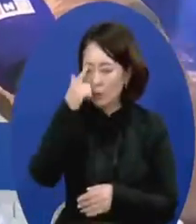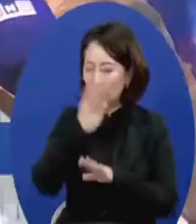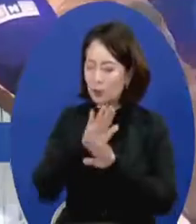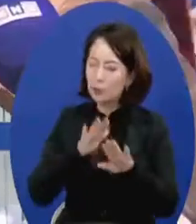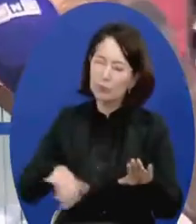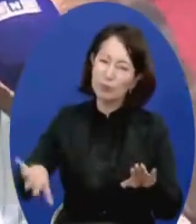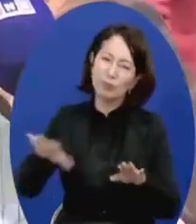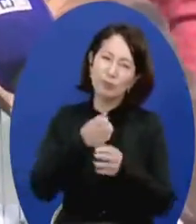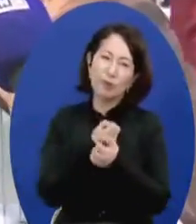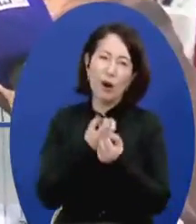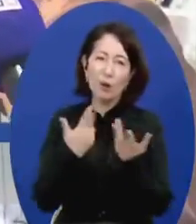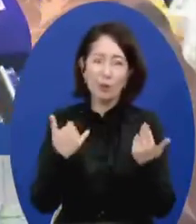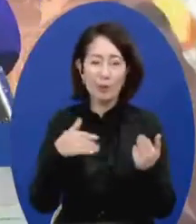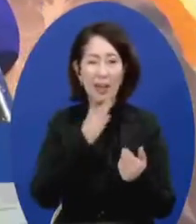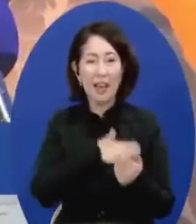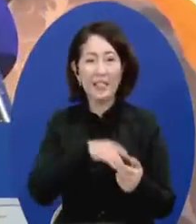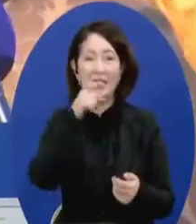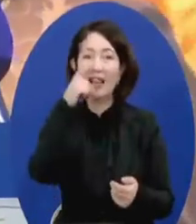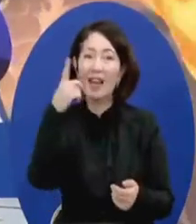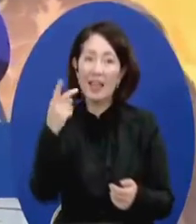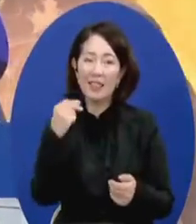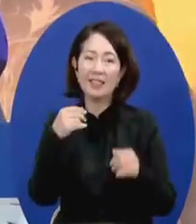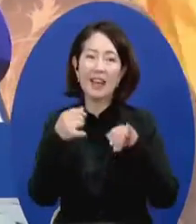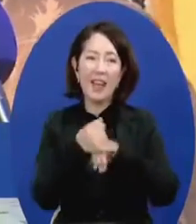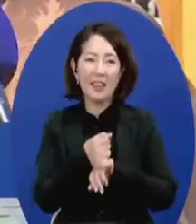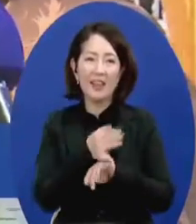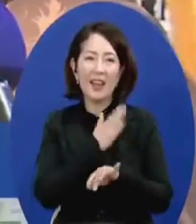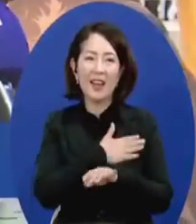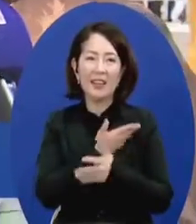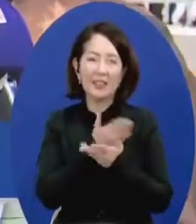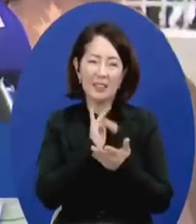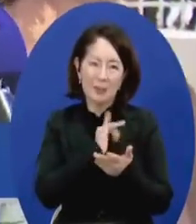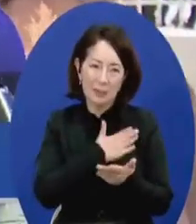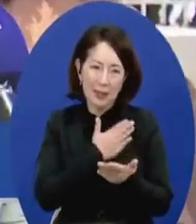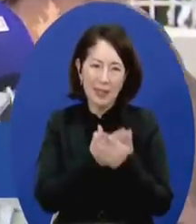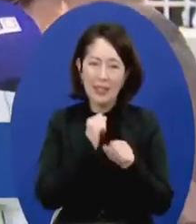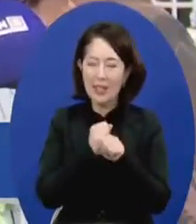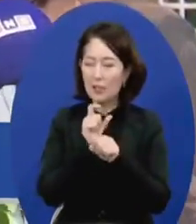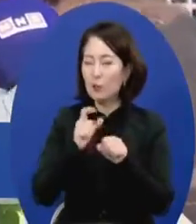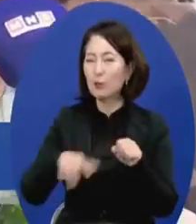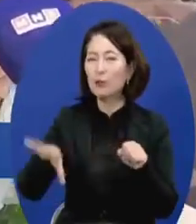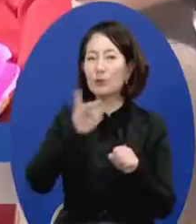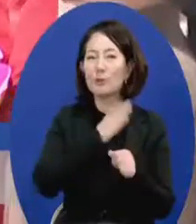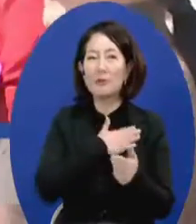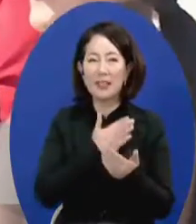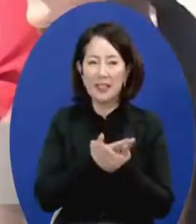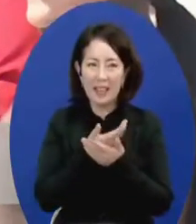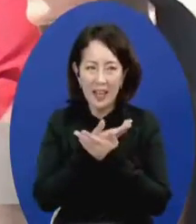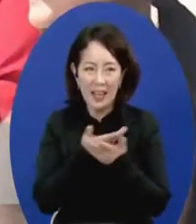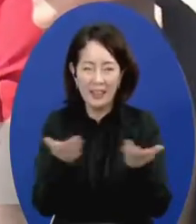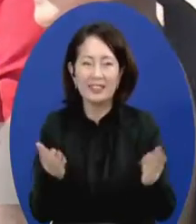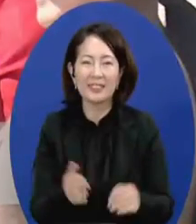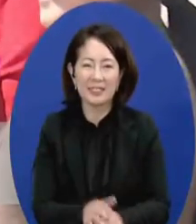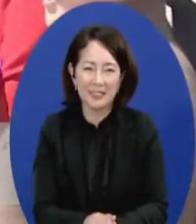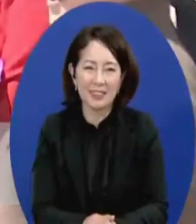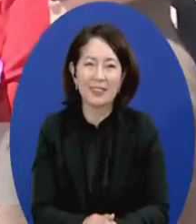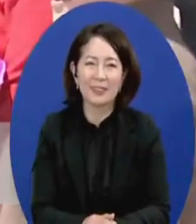үрс маш олон болтох ээ. Тэгээ хайртай ээжтэй болон хайртай хандаа маш их баярлалаа. Ажлын хамт олондоо баярлалаа гэж хэлье.